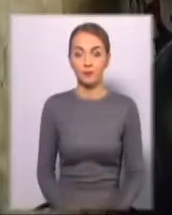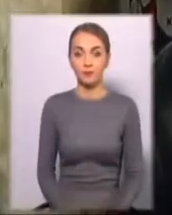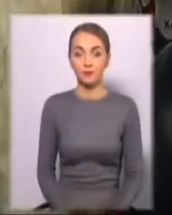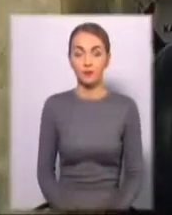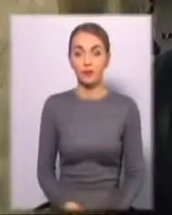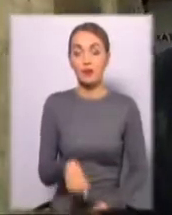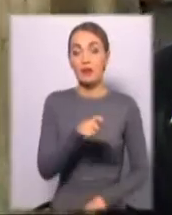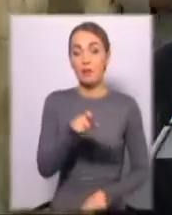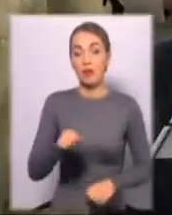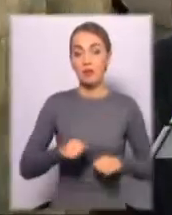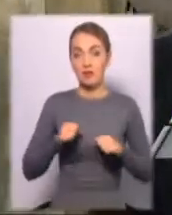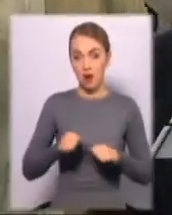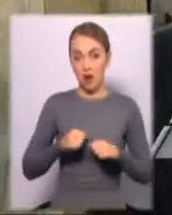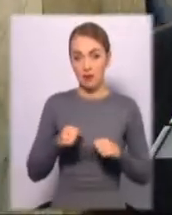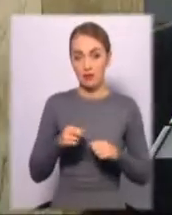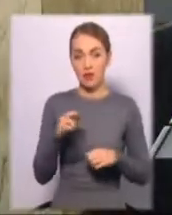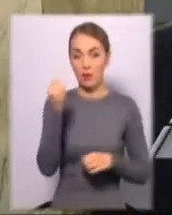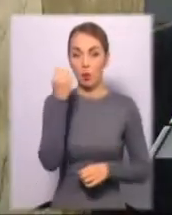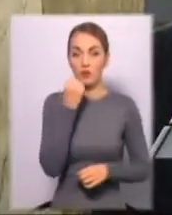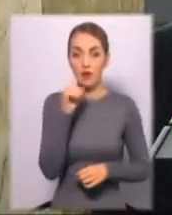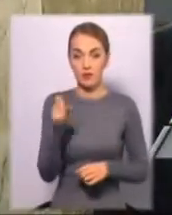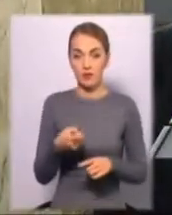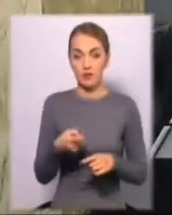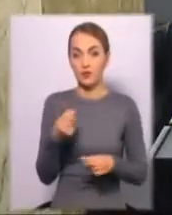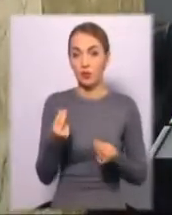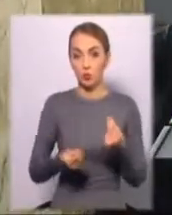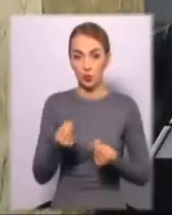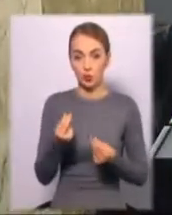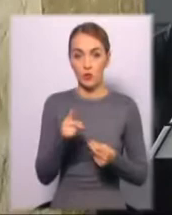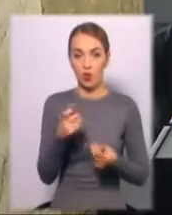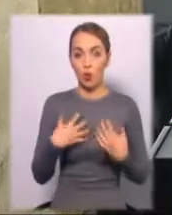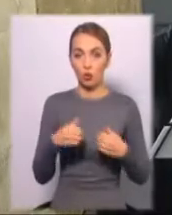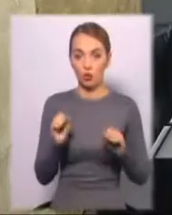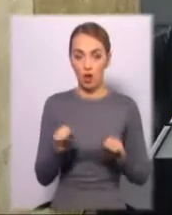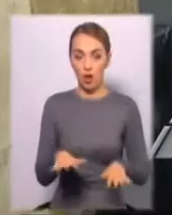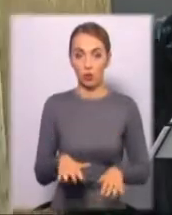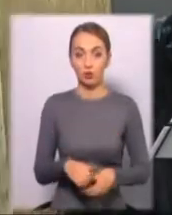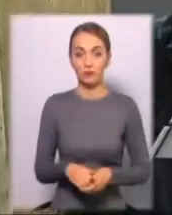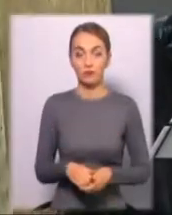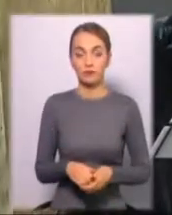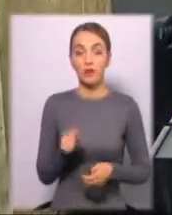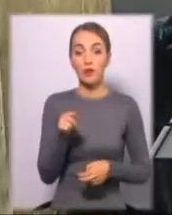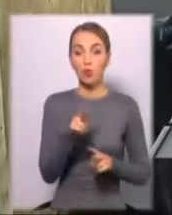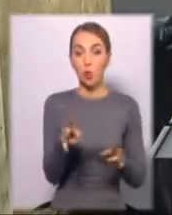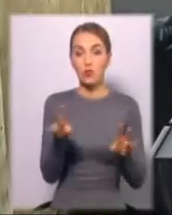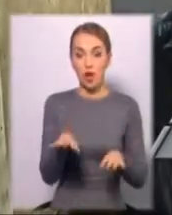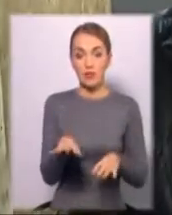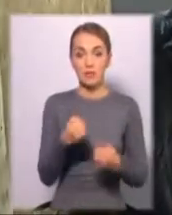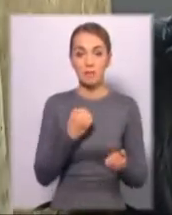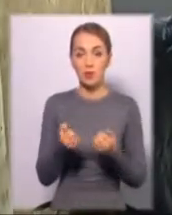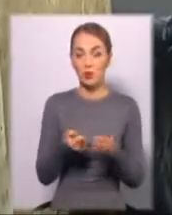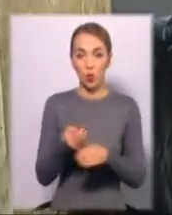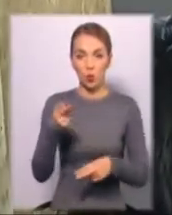Ребята старались. Я їм благодарен за ігру, за віддачу. От і все. Ті, хто залишились, вони бились до